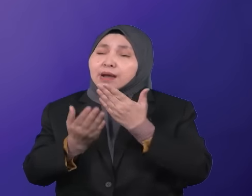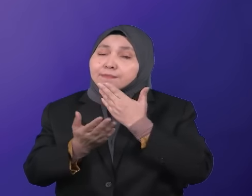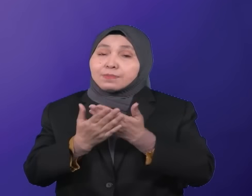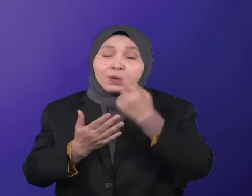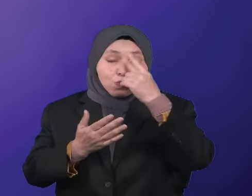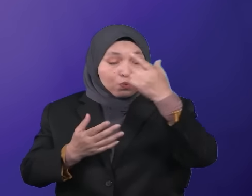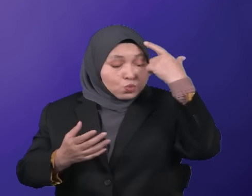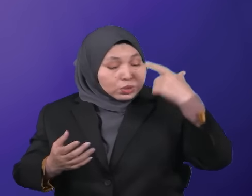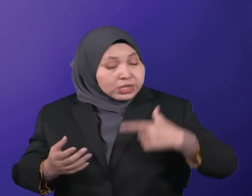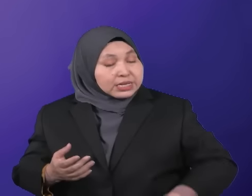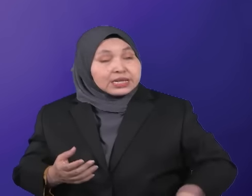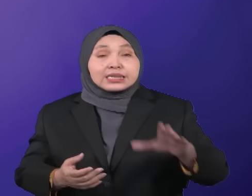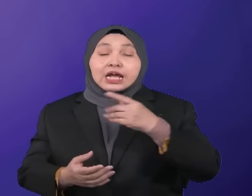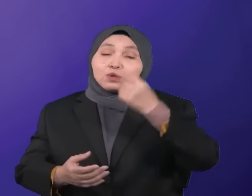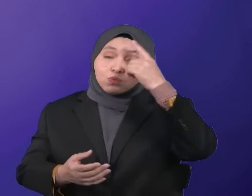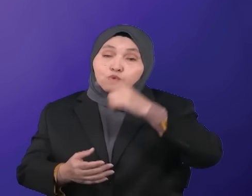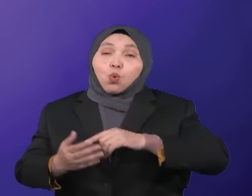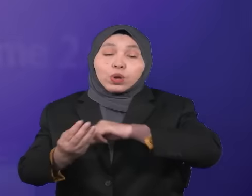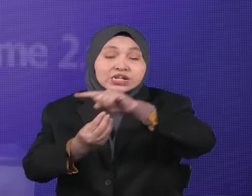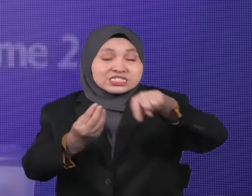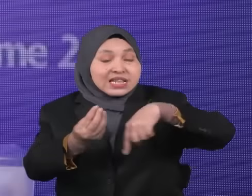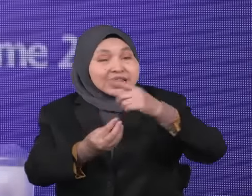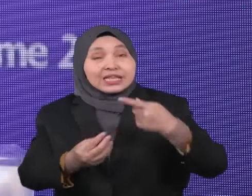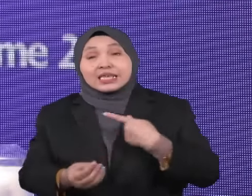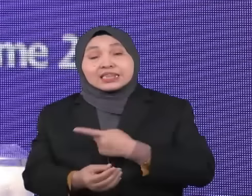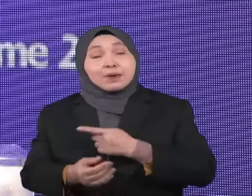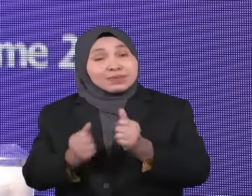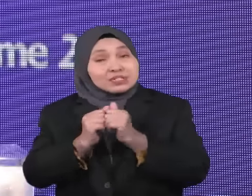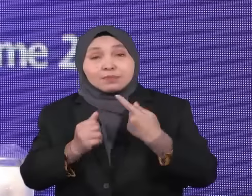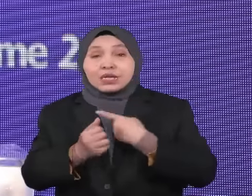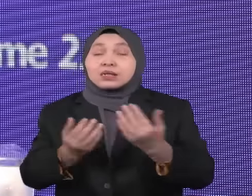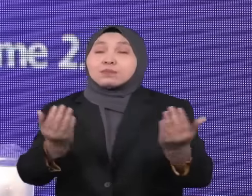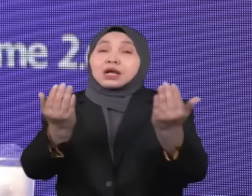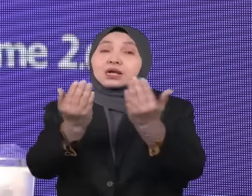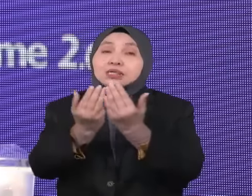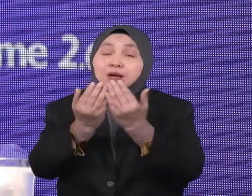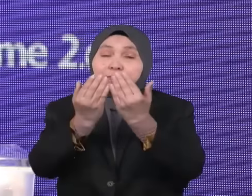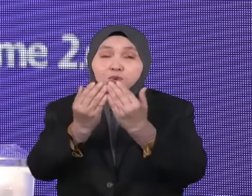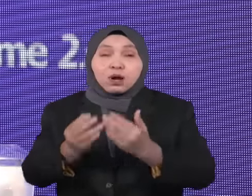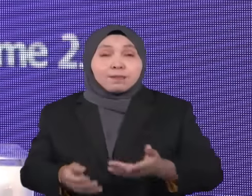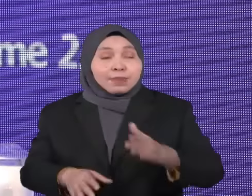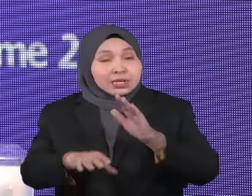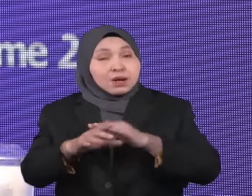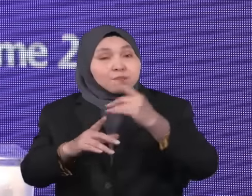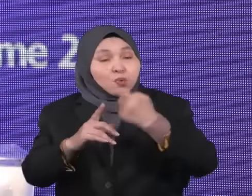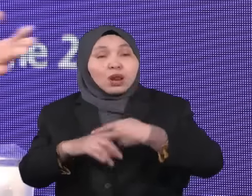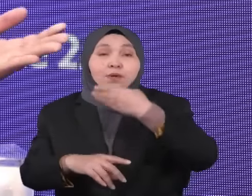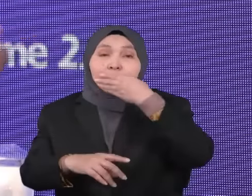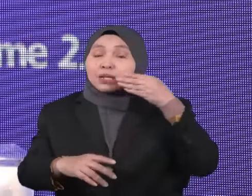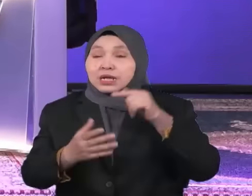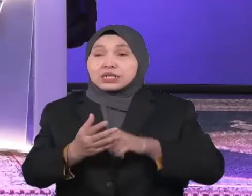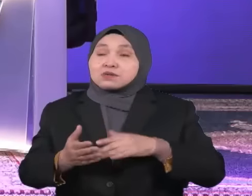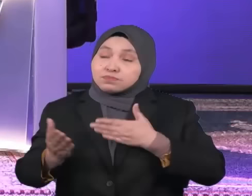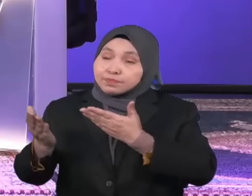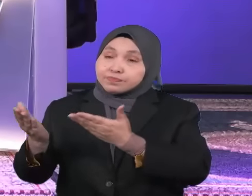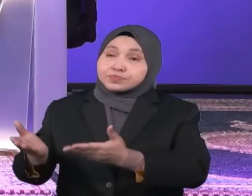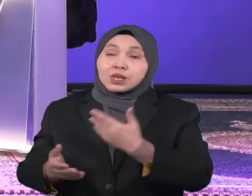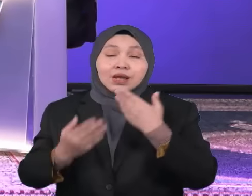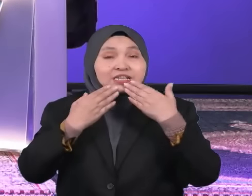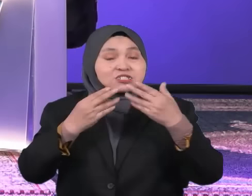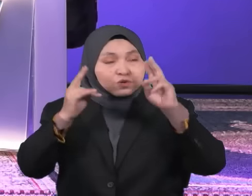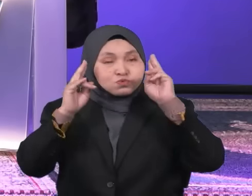diri dan juga orang di sekeliling kita. Sama-sama kita mengangkat tangan berdoa pada bulan Ramadan ini. Silakan Ustaz. Terima kasih kepada Ustaz